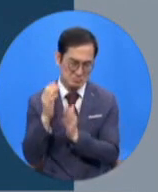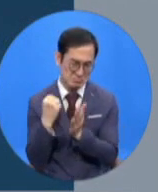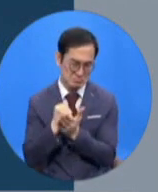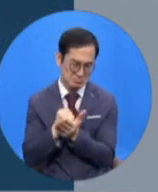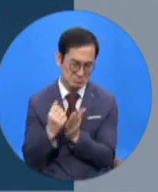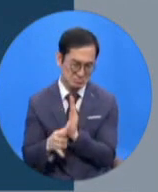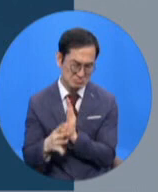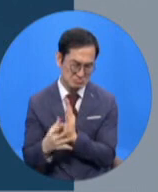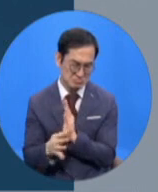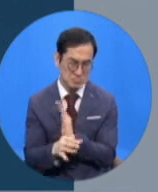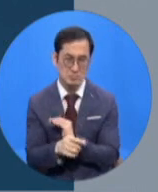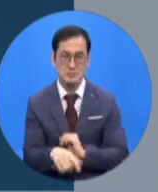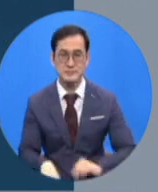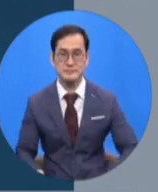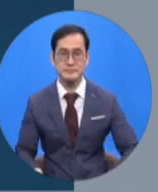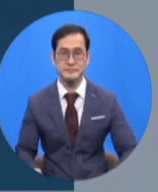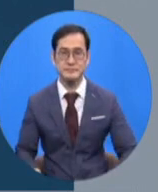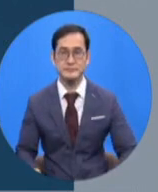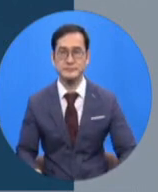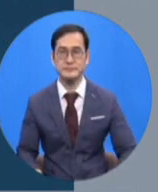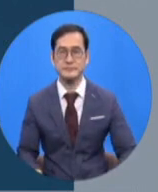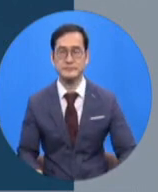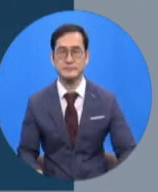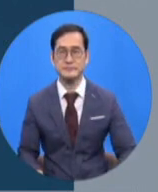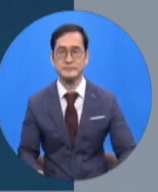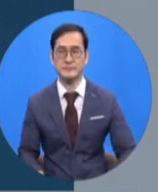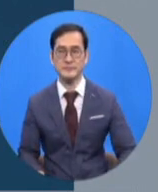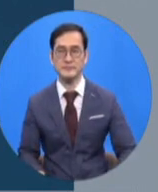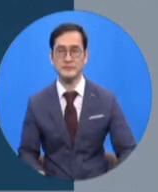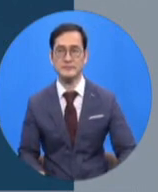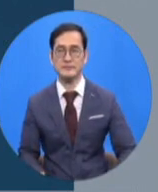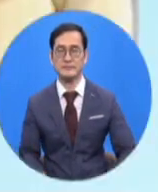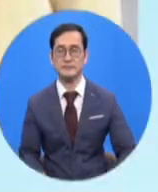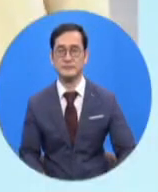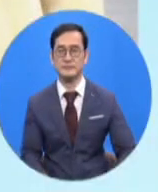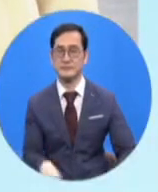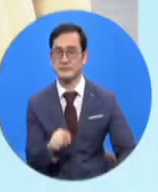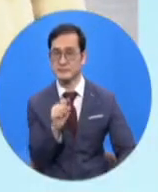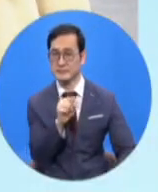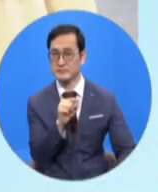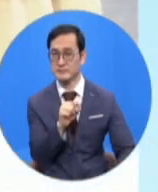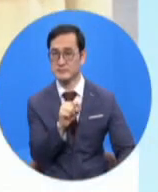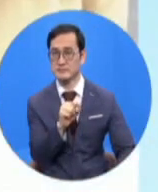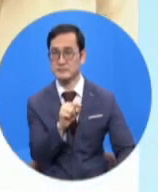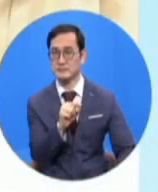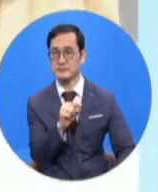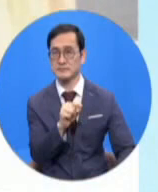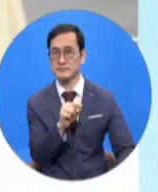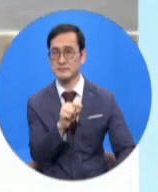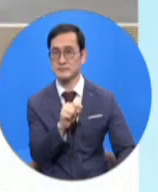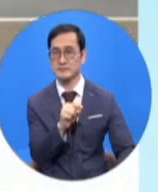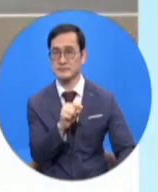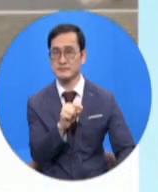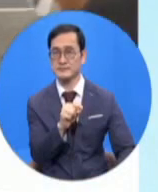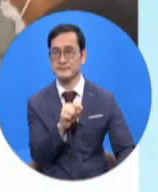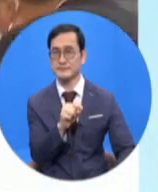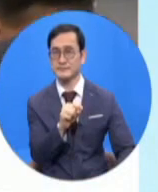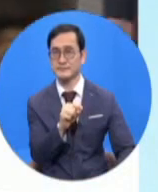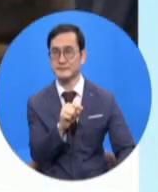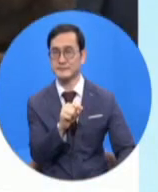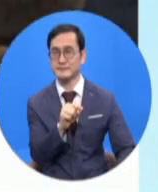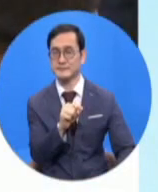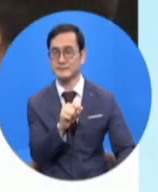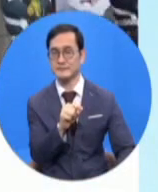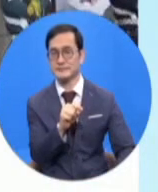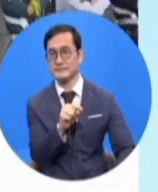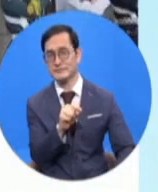건데요 왜냐하면 작년에도 그렇고 올해도 계속 반복적으로 이루어지는 일이거든요 네 그래서 제가 볼 때는 아마 일본인은 참가 하시는 것 같아요 이제 다만 좀